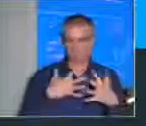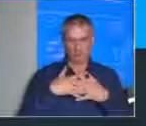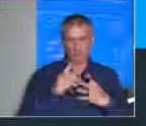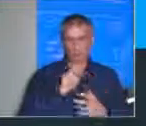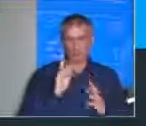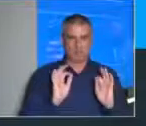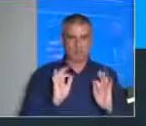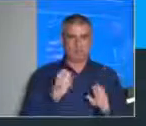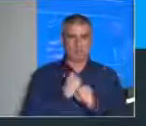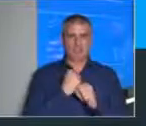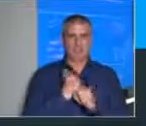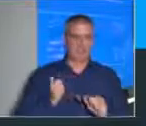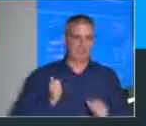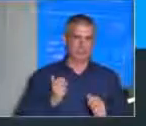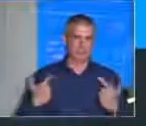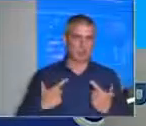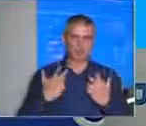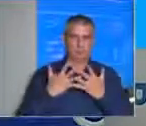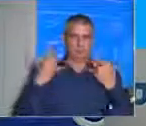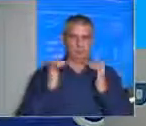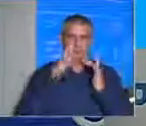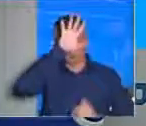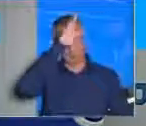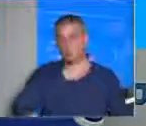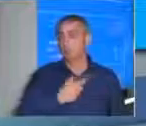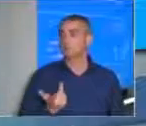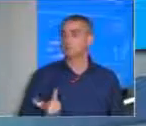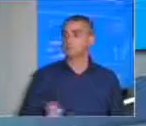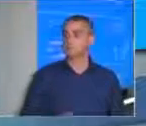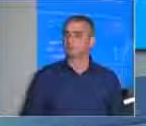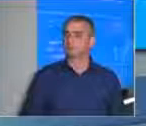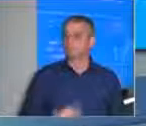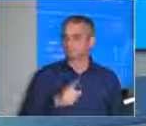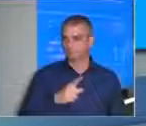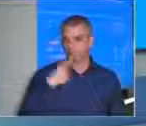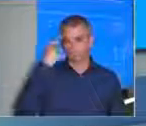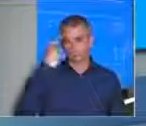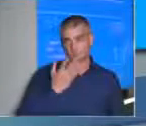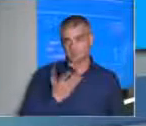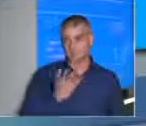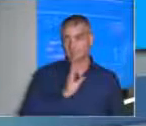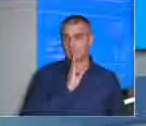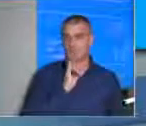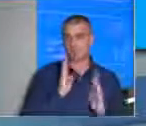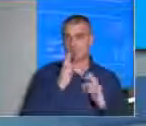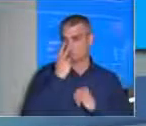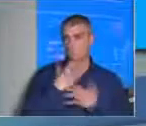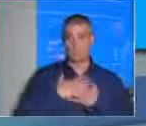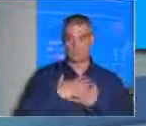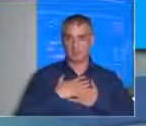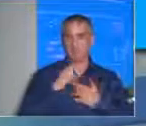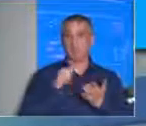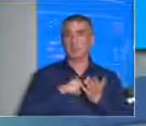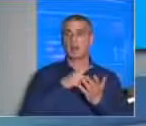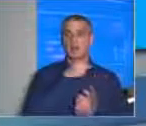הברית הולכת למהלך צבאי בהיקפים כאלה מול איראן. טוב, אתה יוצא מנקודת הנחה בעייתית מאוד מבחינתי, כי